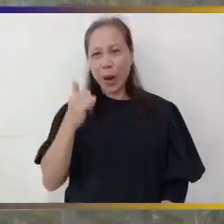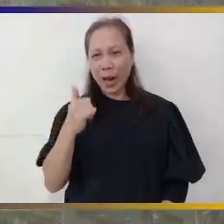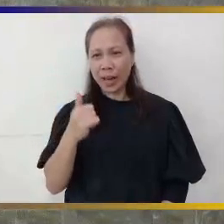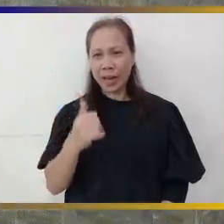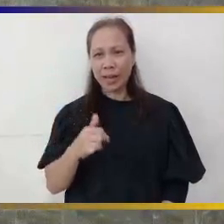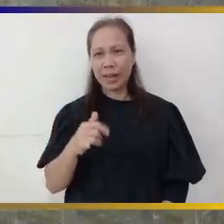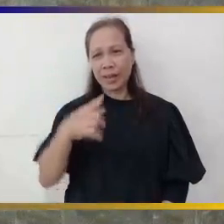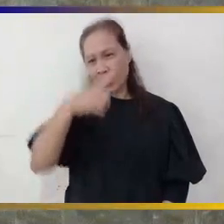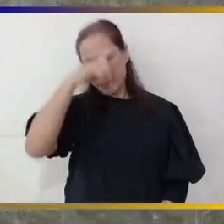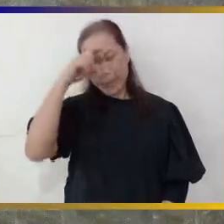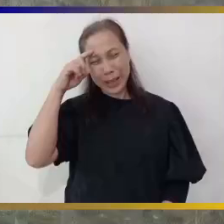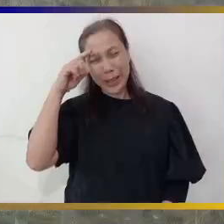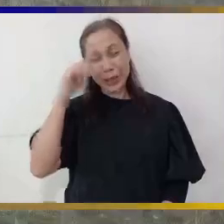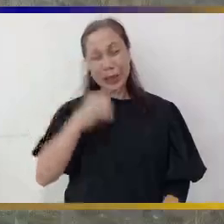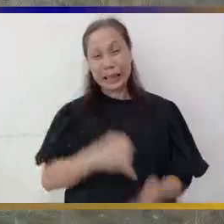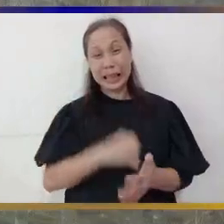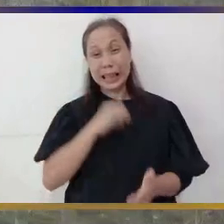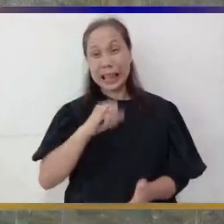first